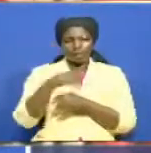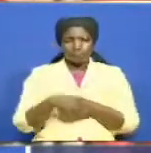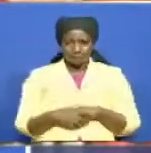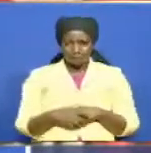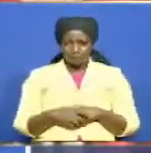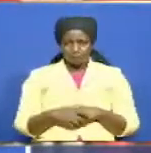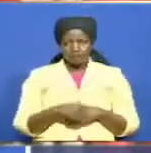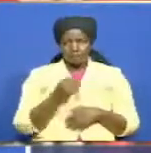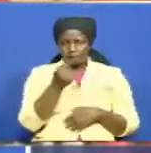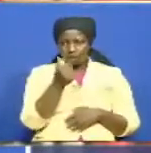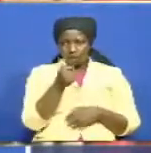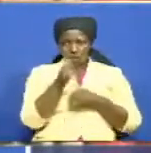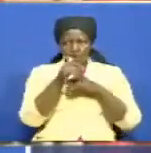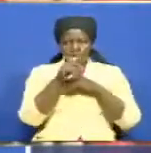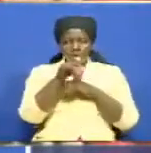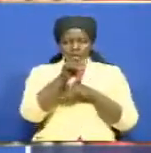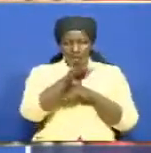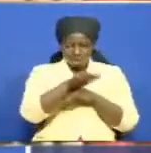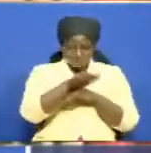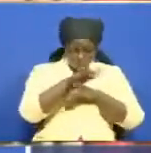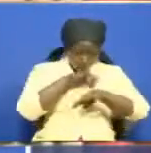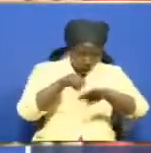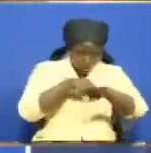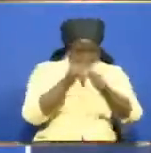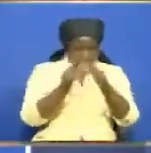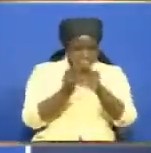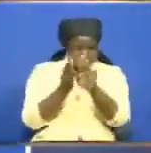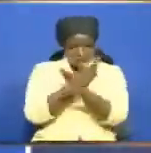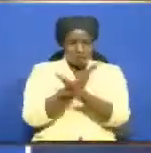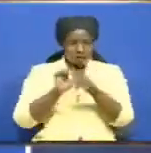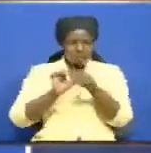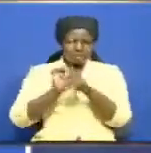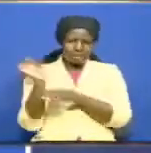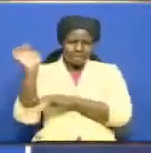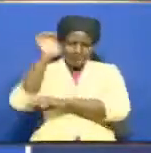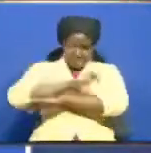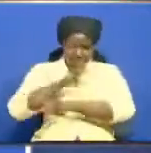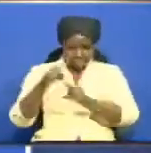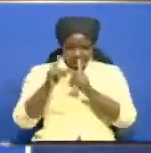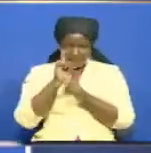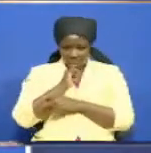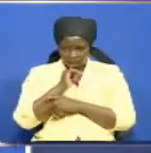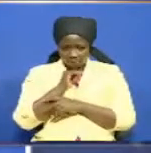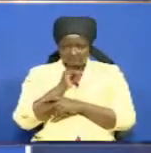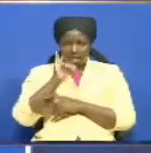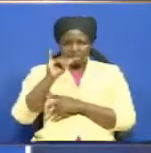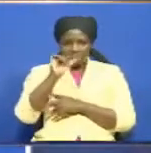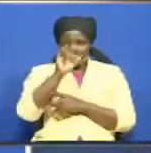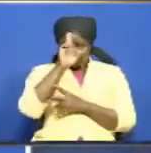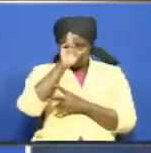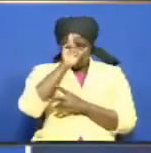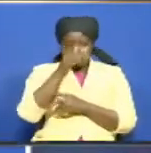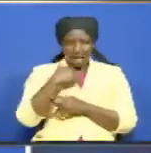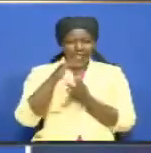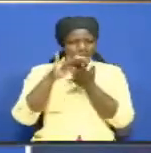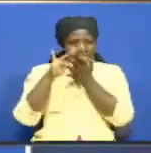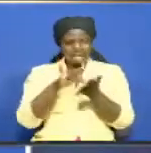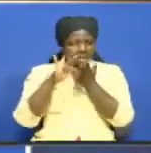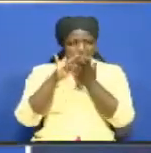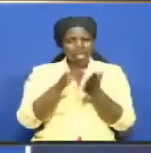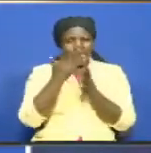Saa chache kabla ya msimu wa sikukuu ya Pasaka kuanza rasmi, Inspekta Jenerali wa polisi Hillary Mutyambai amesisitiza